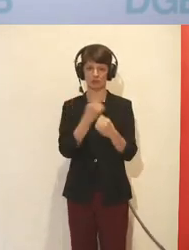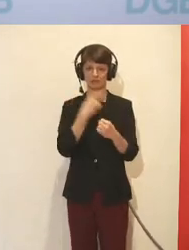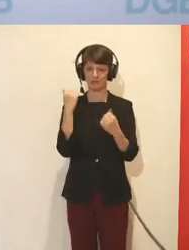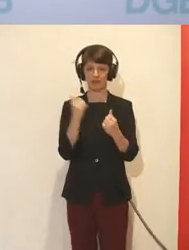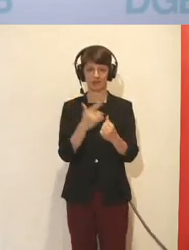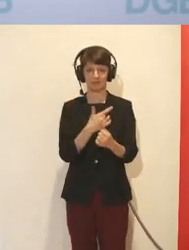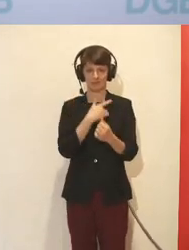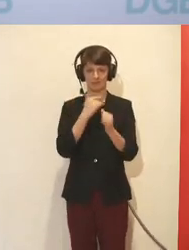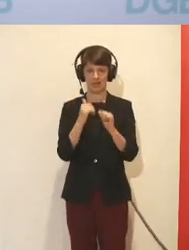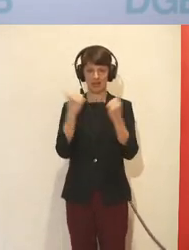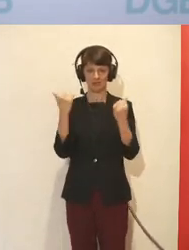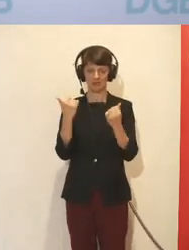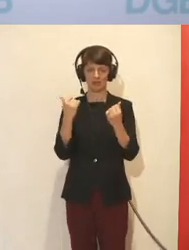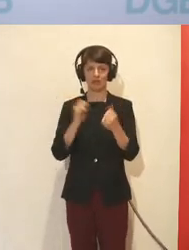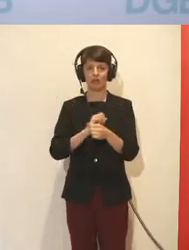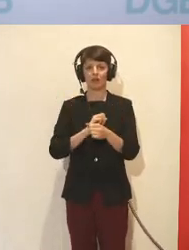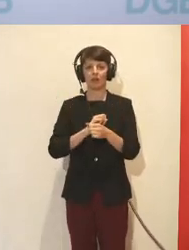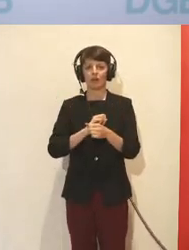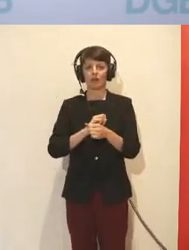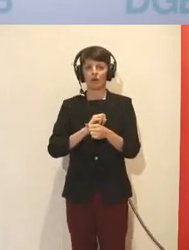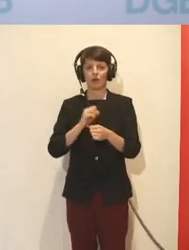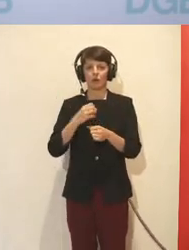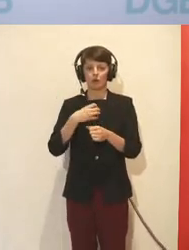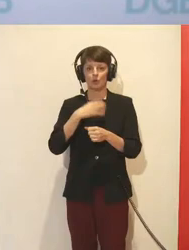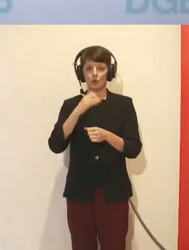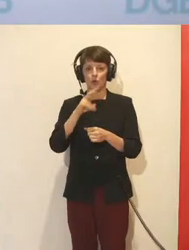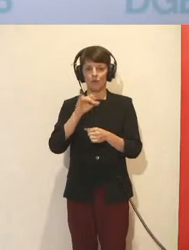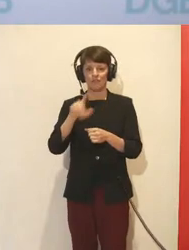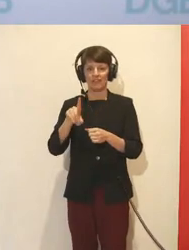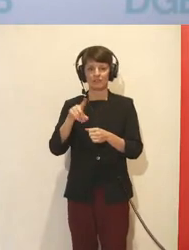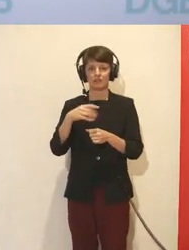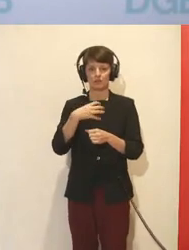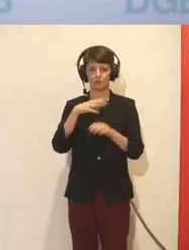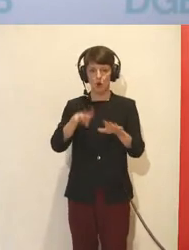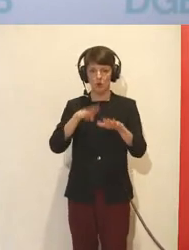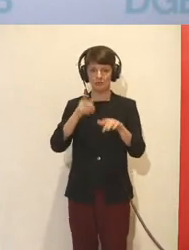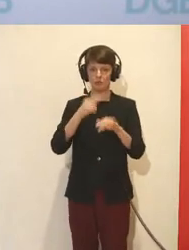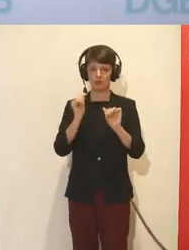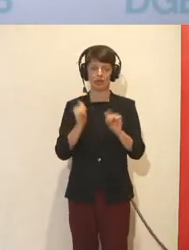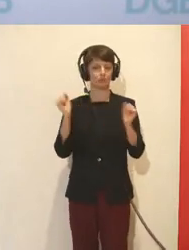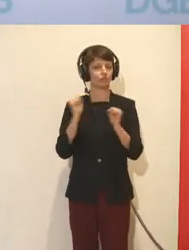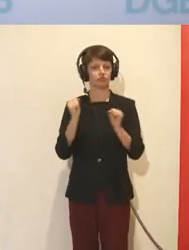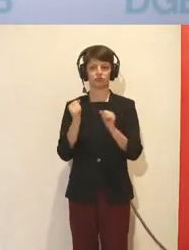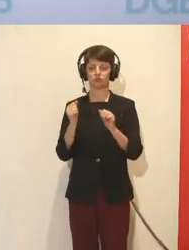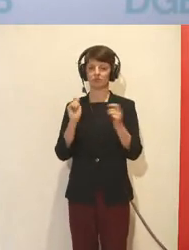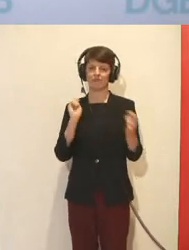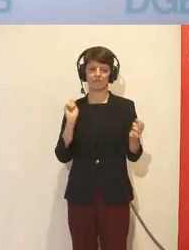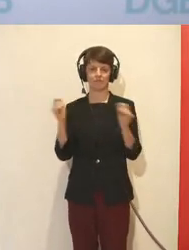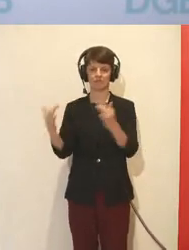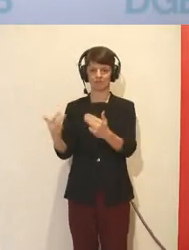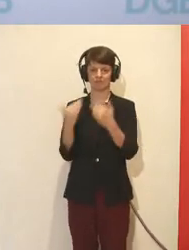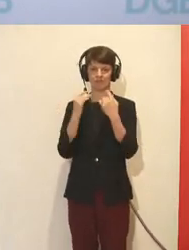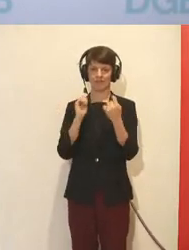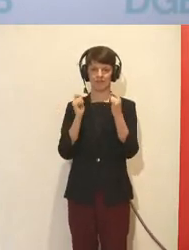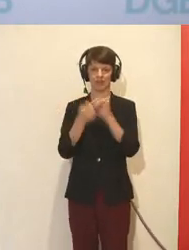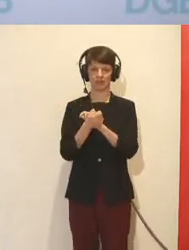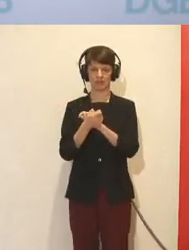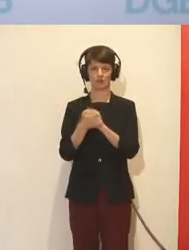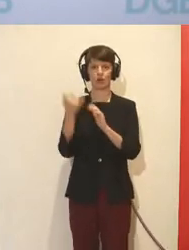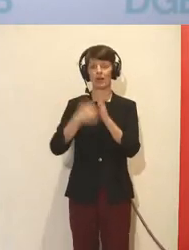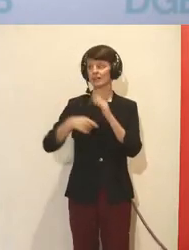19 hat unser leben nachhaltig verändert und es hat sich gerade in den letzten monaten gezeigt